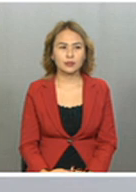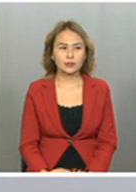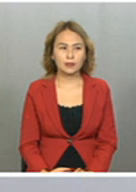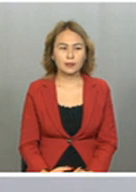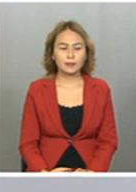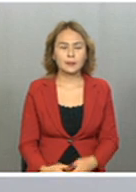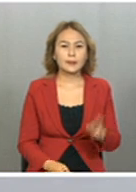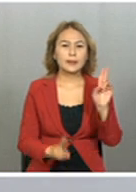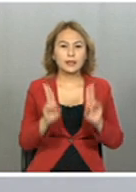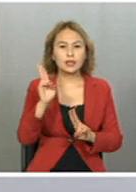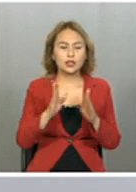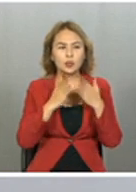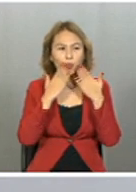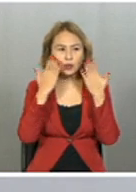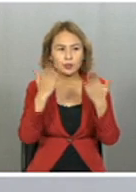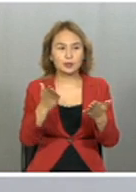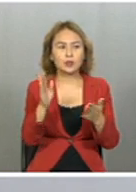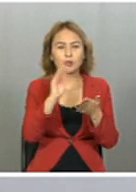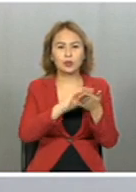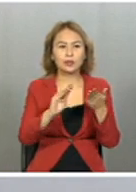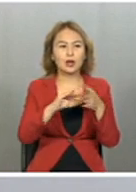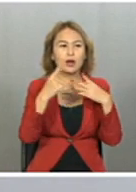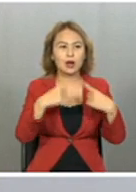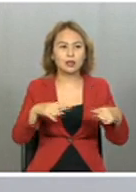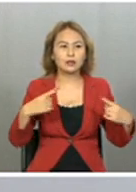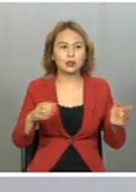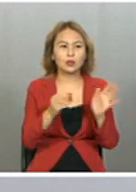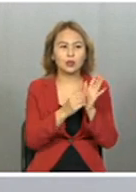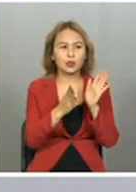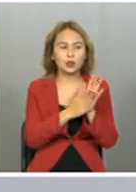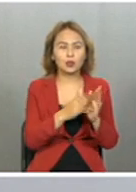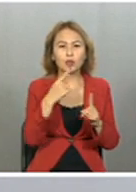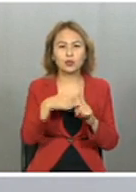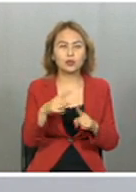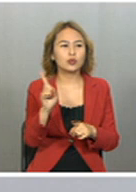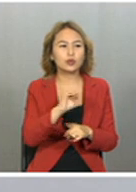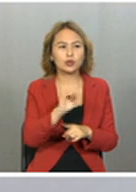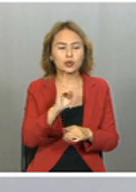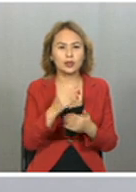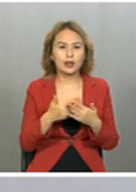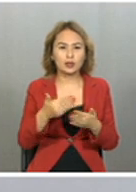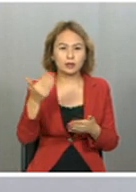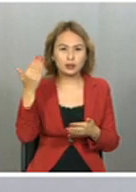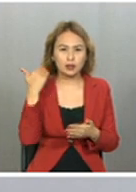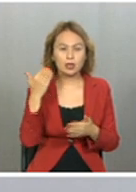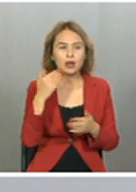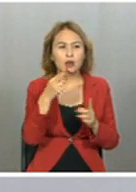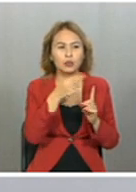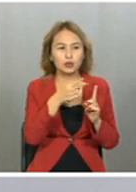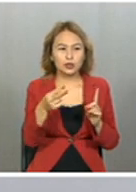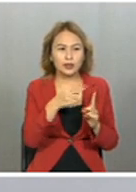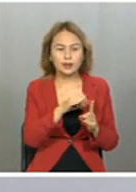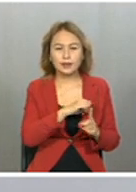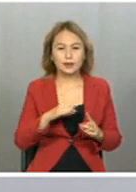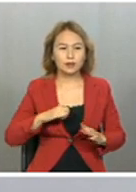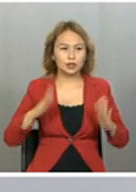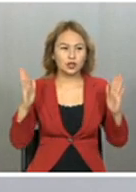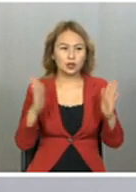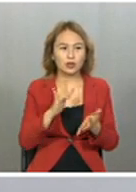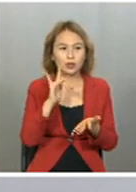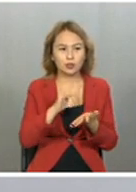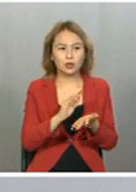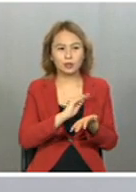Ережені оқимыз. Бөлімдері әртүрлі бөлшектерді қосу үшін алдымен бөлшектерді ең кіші ортақ